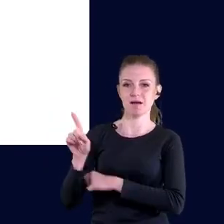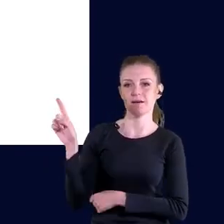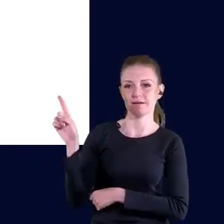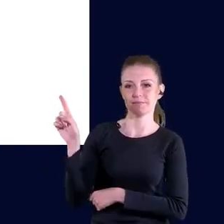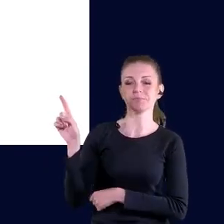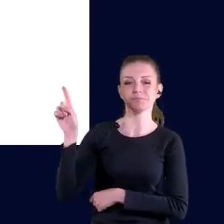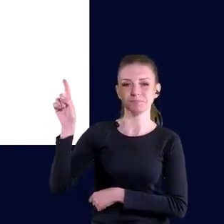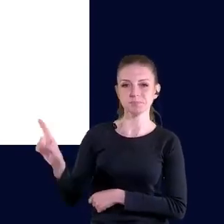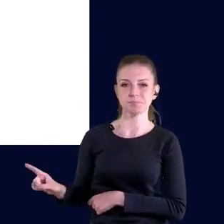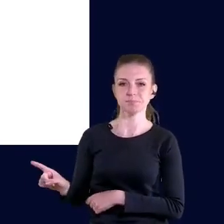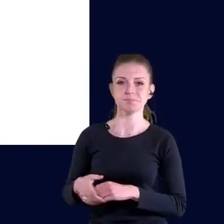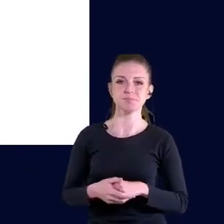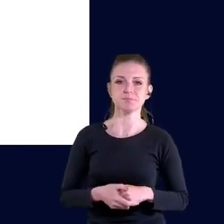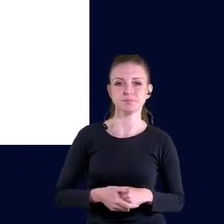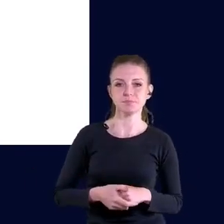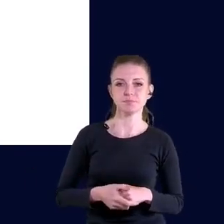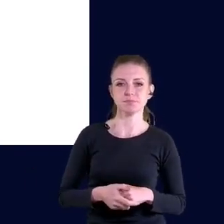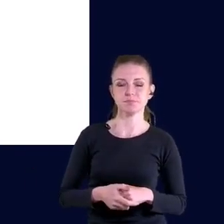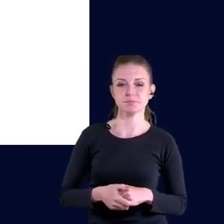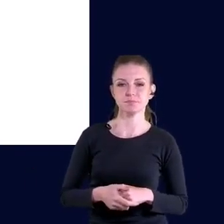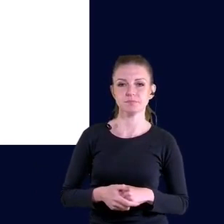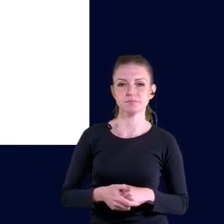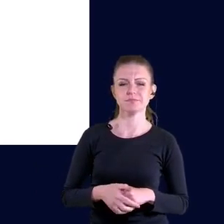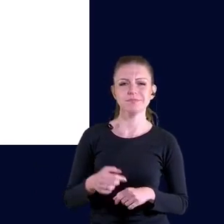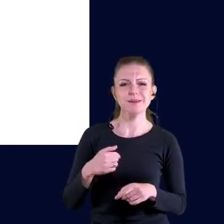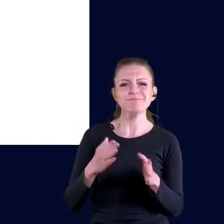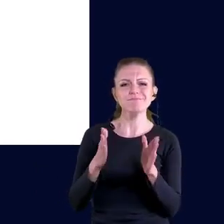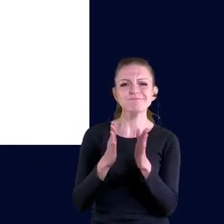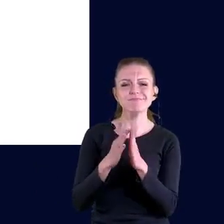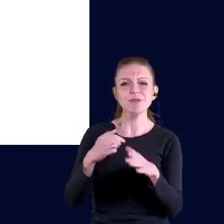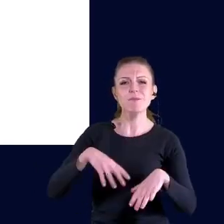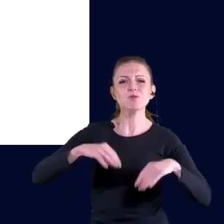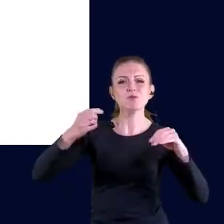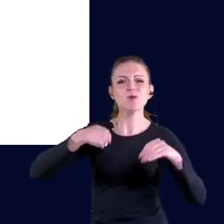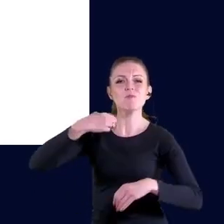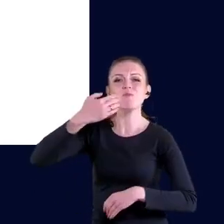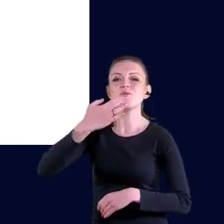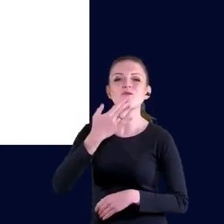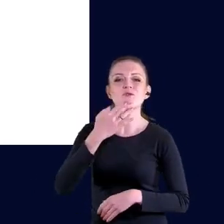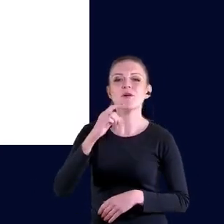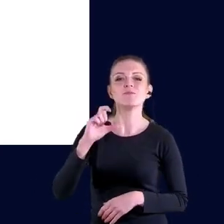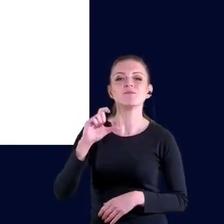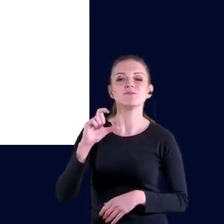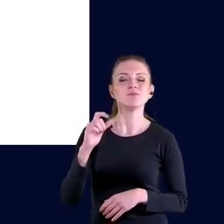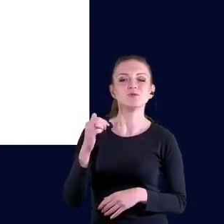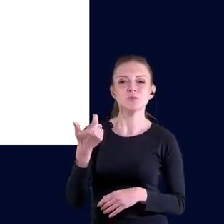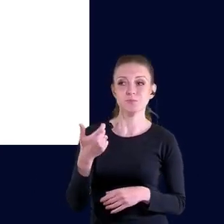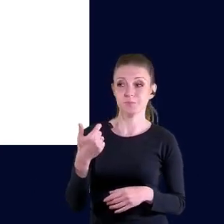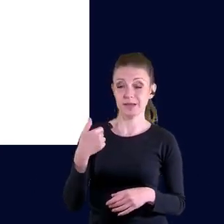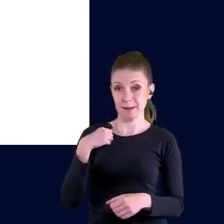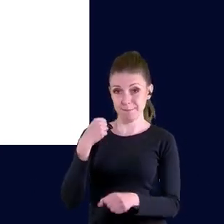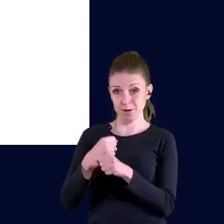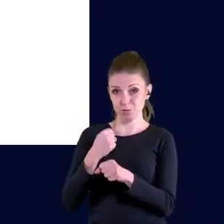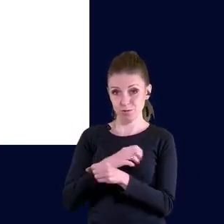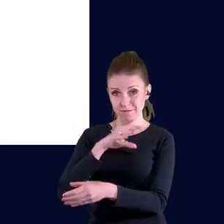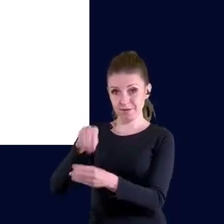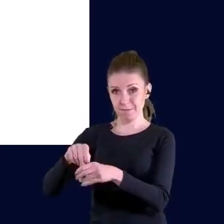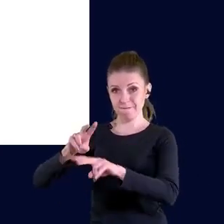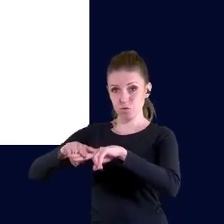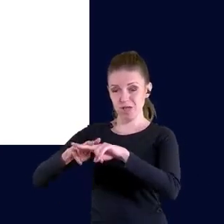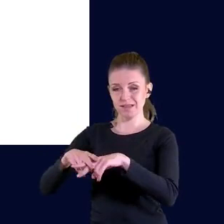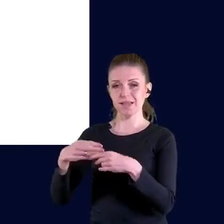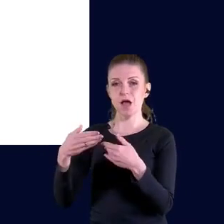państwo wrócili myślami do samego początku mojego wystąpienia gdzie mówiłam o tym że pracuję w fundacji o